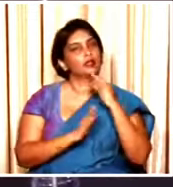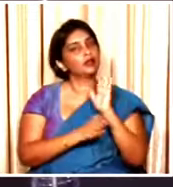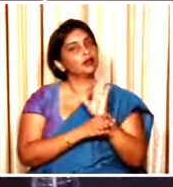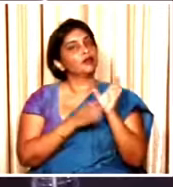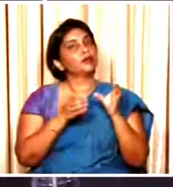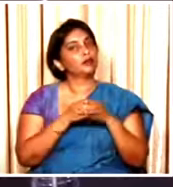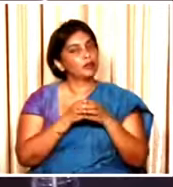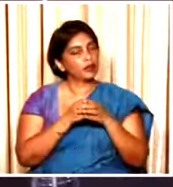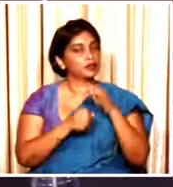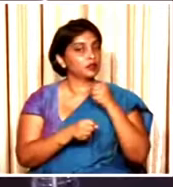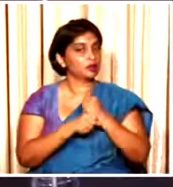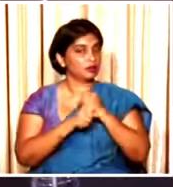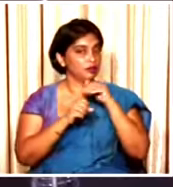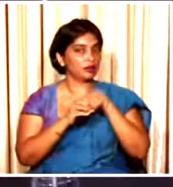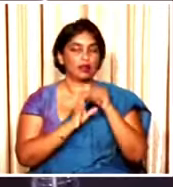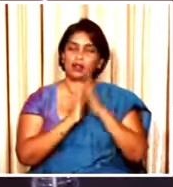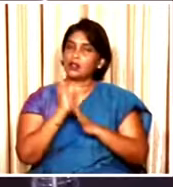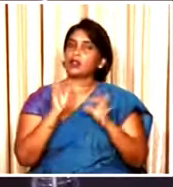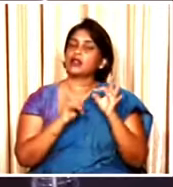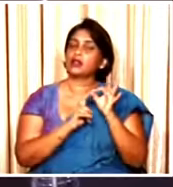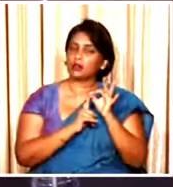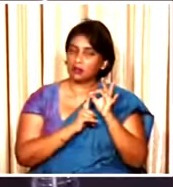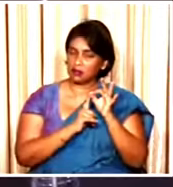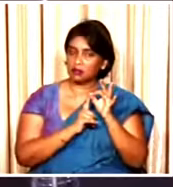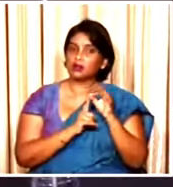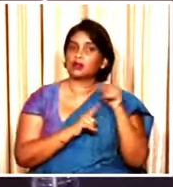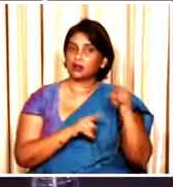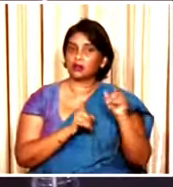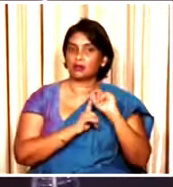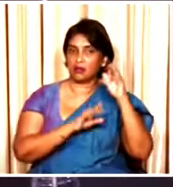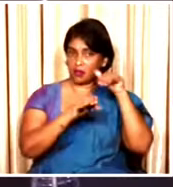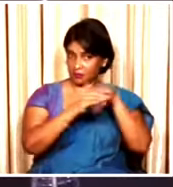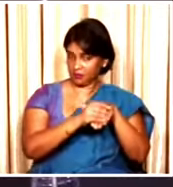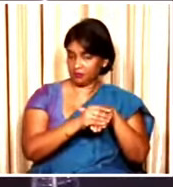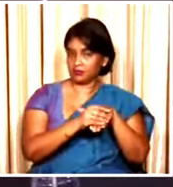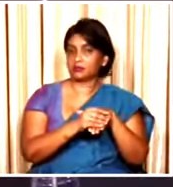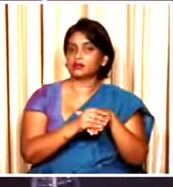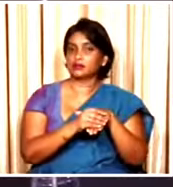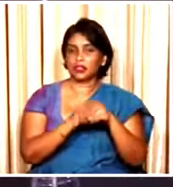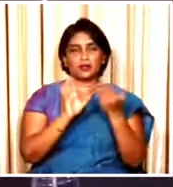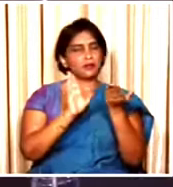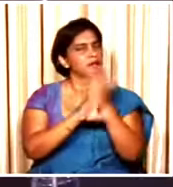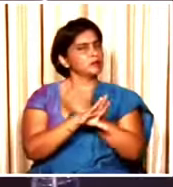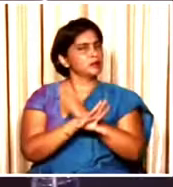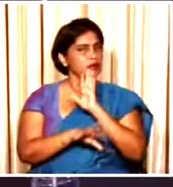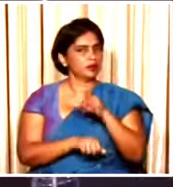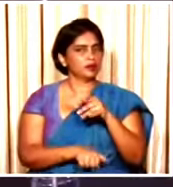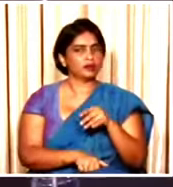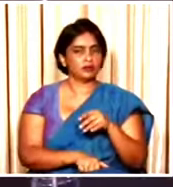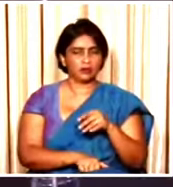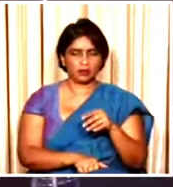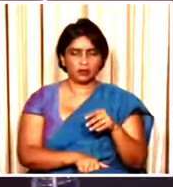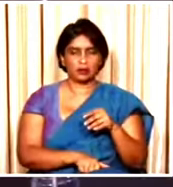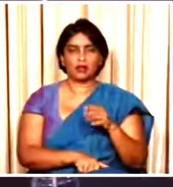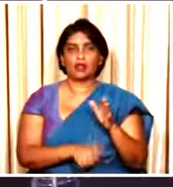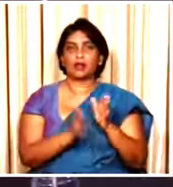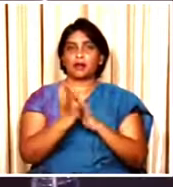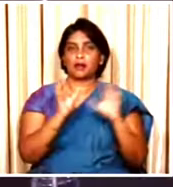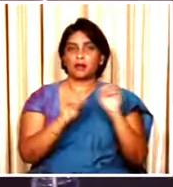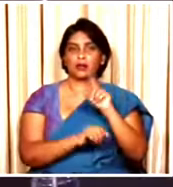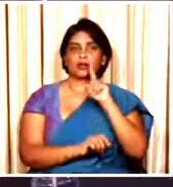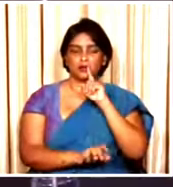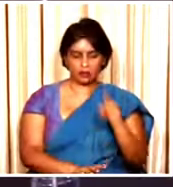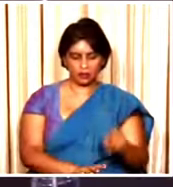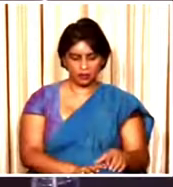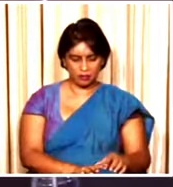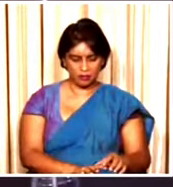නිදහස් පක්ෂයේ ආණ්ඩුවේ ඉන්න ඇමතිවරයෙක් මේ සභාවේ ඉන්න පෞගිය දවසක මාධ්‍යයට ප්‍රකාශයක්